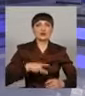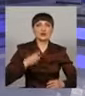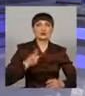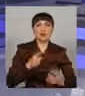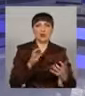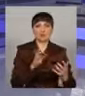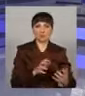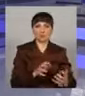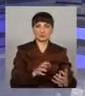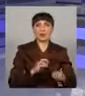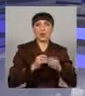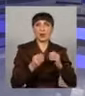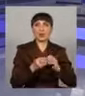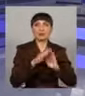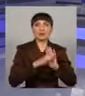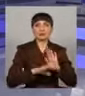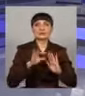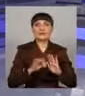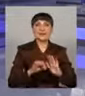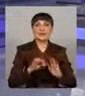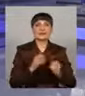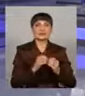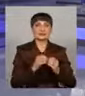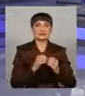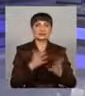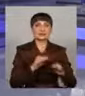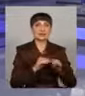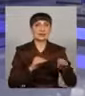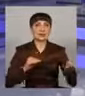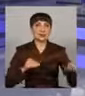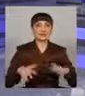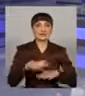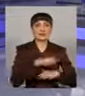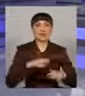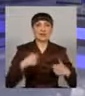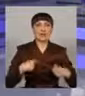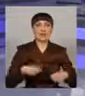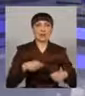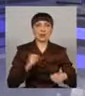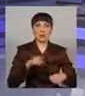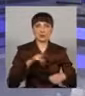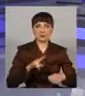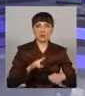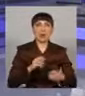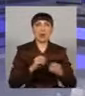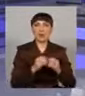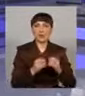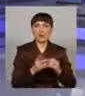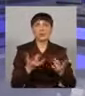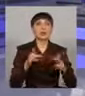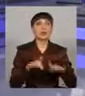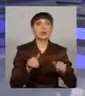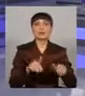общественный транспорт. Проблему усугубляют и нескончаемые заторы в районе рынка «Барлык». О масштабе проблемы и путях ее